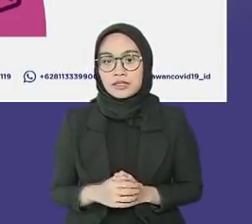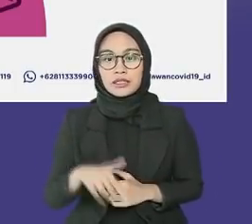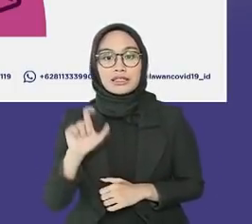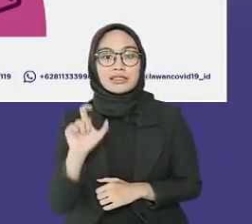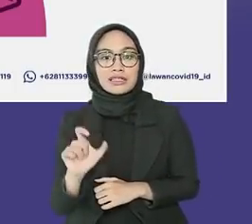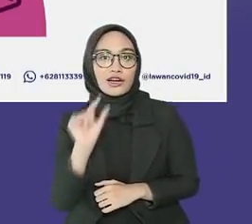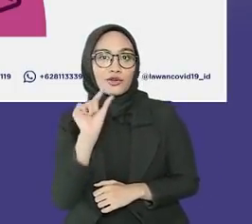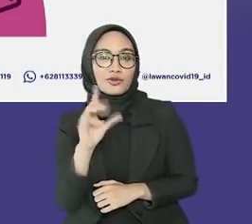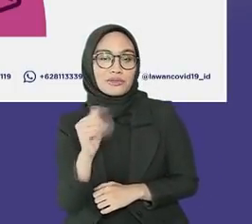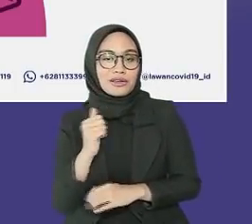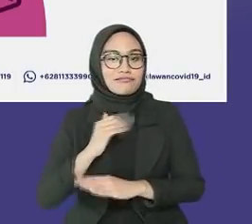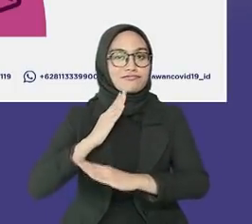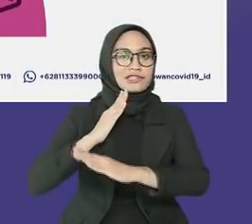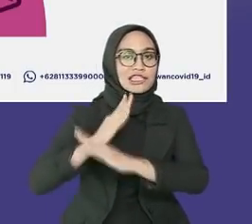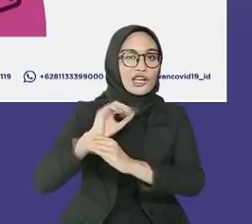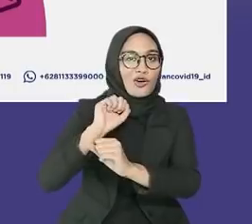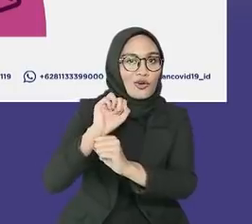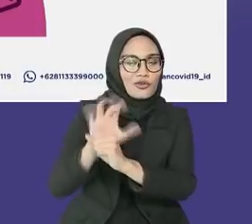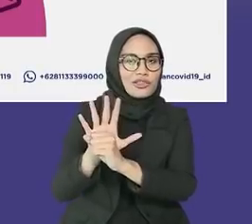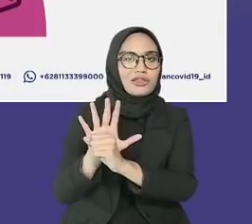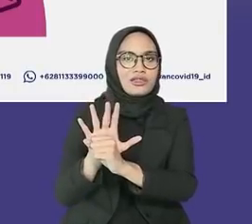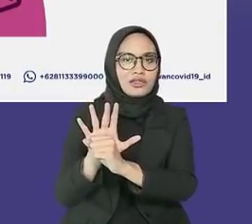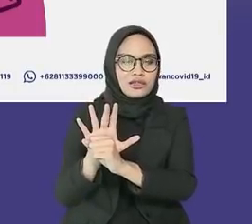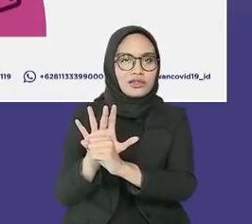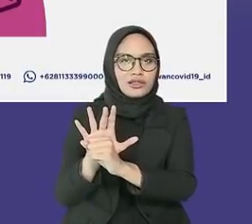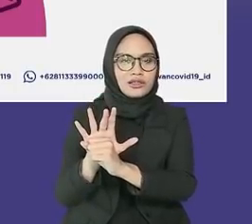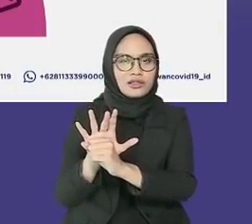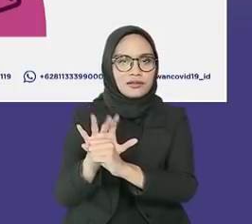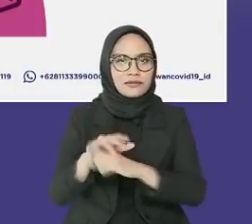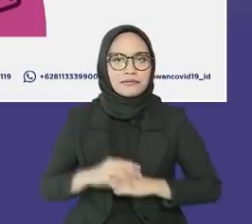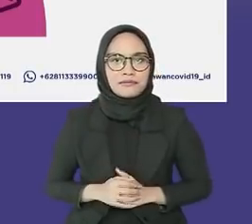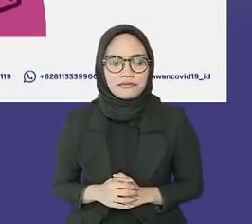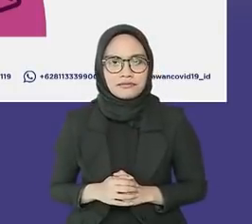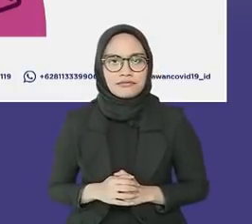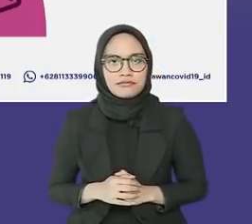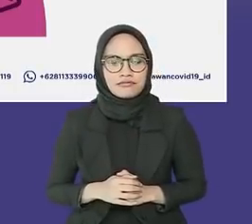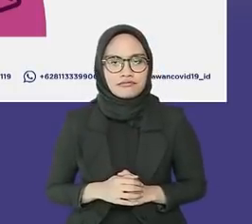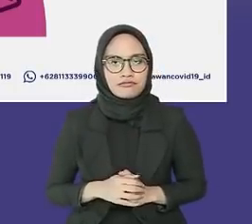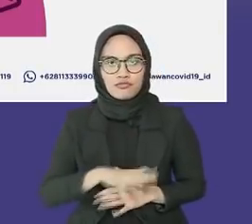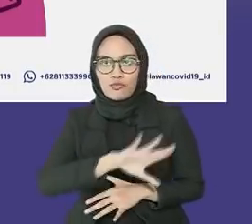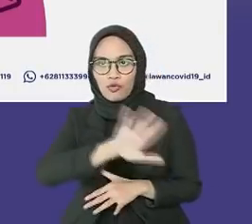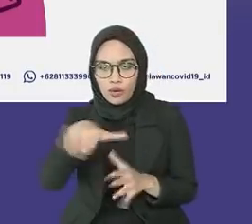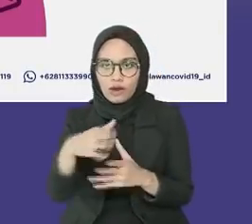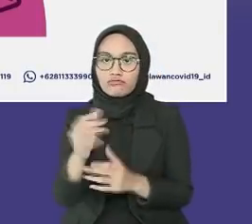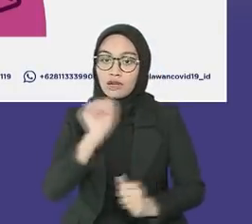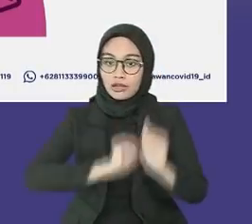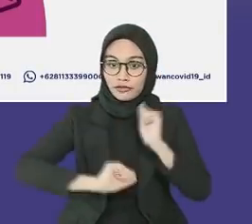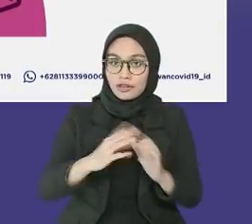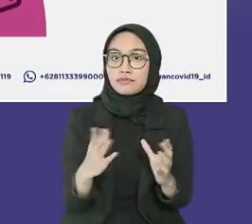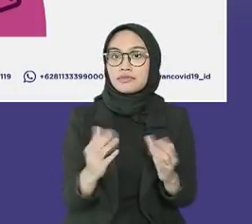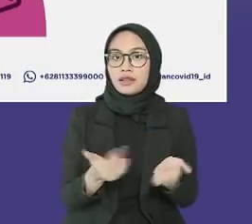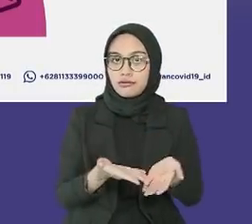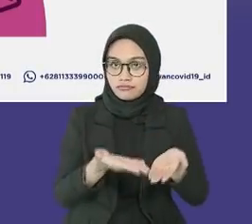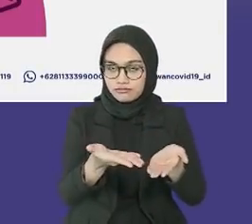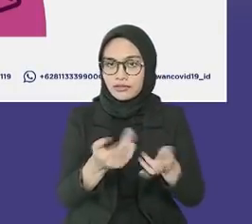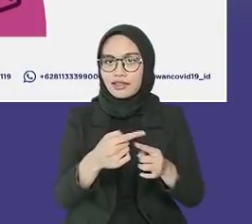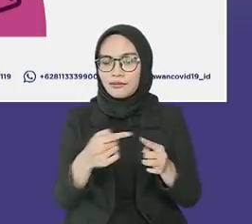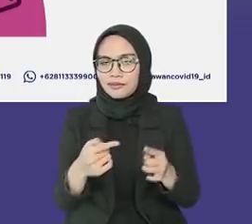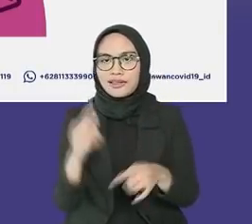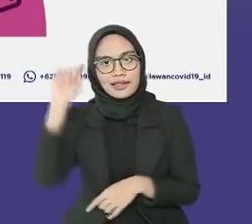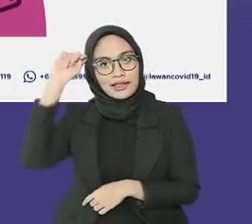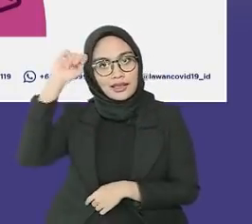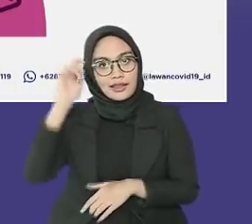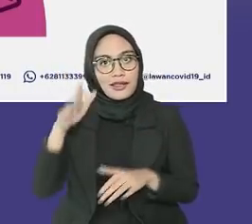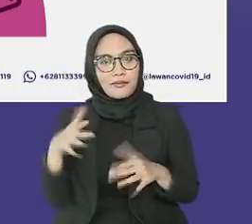cerminan nyata bagaimana seorang warga negara memanfaatkan haknya secara bertanggung jawab. Untuk itu,